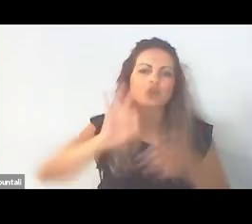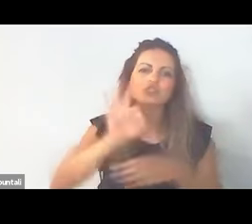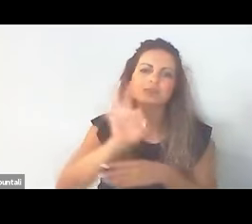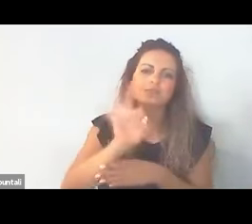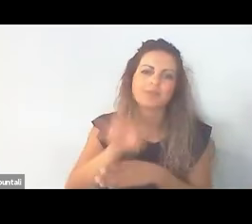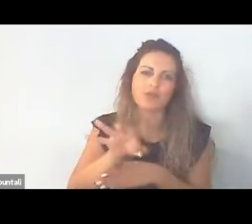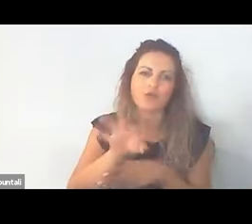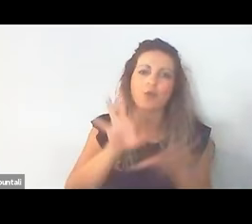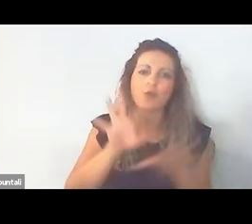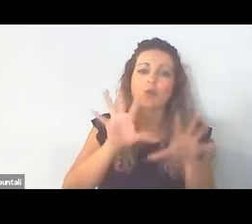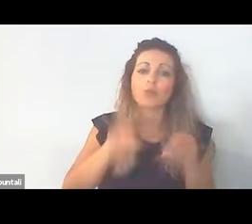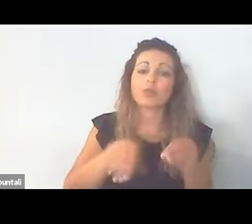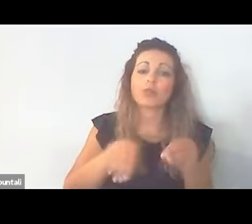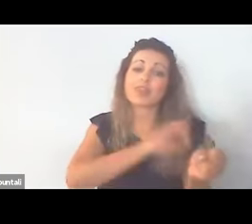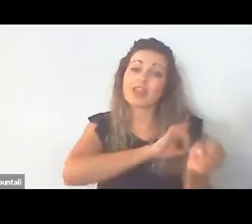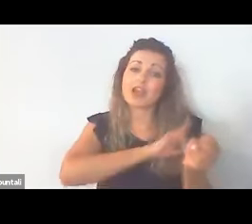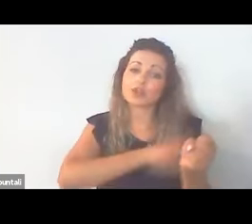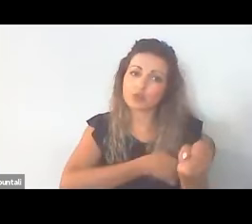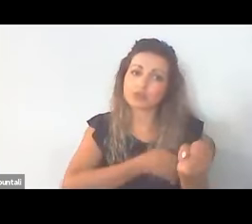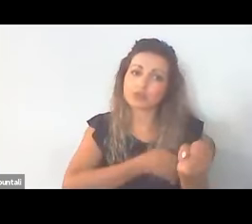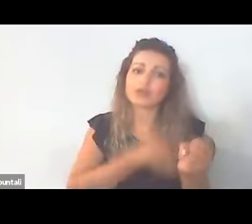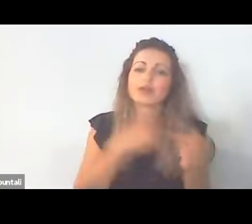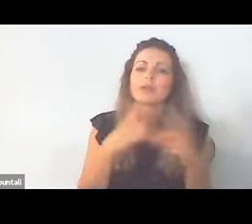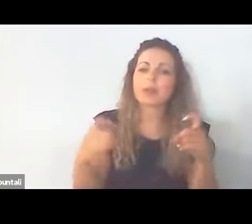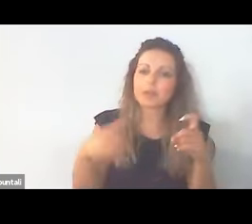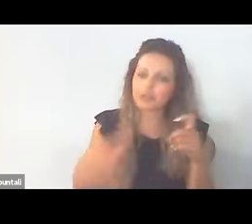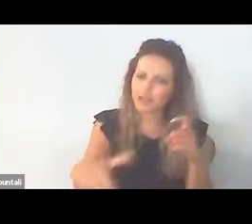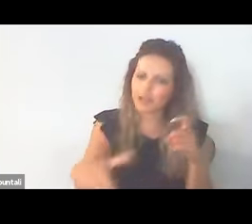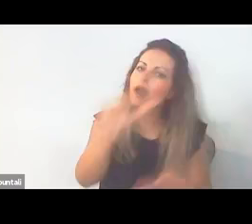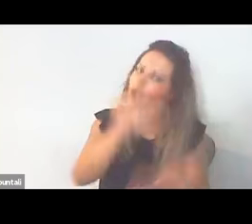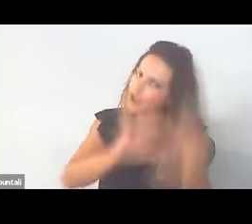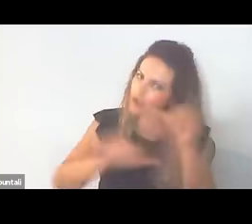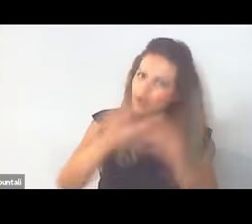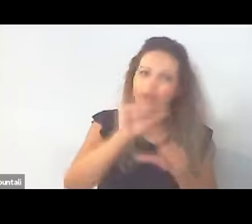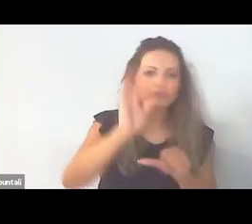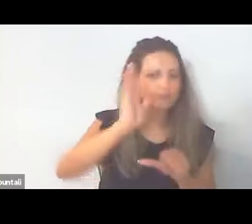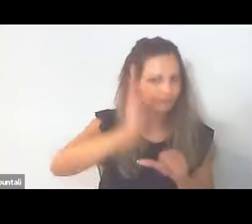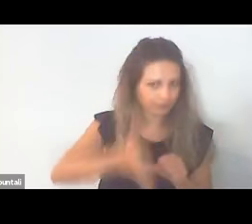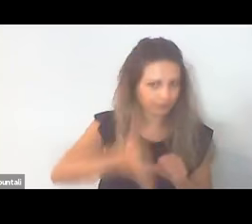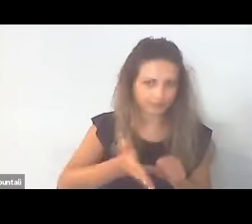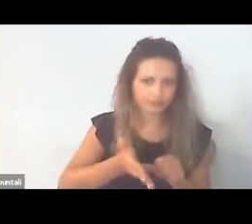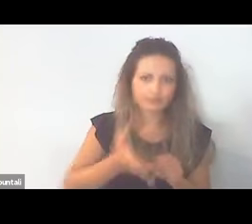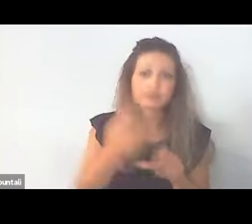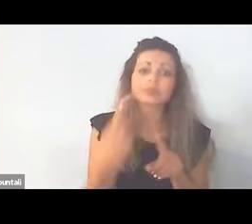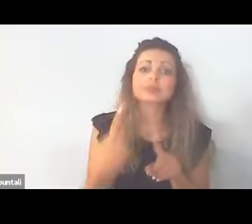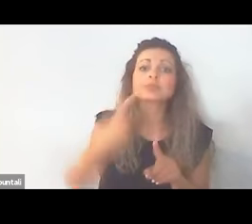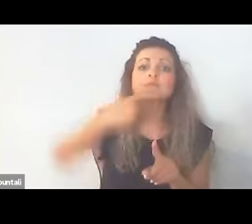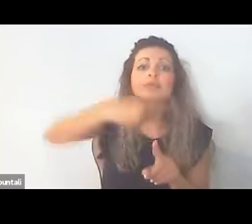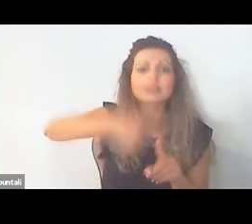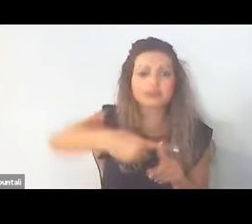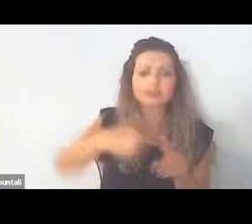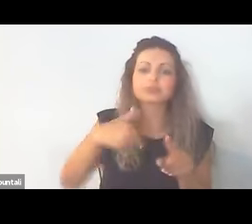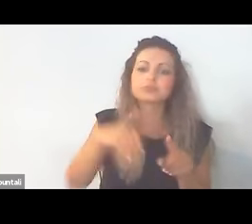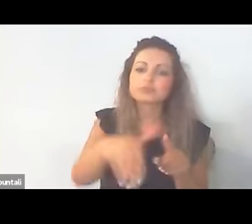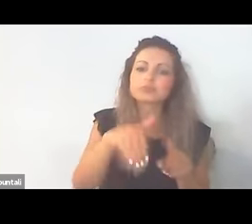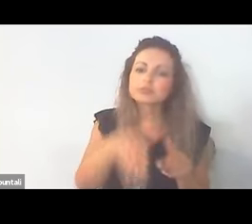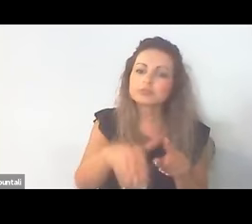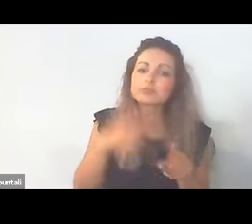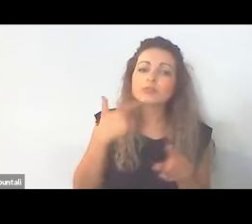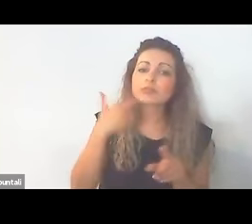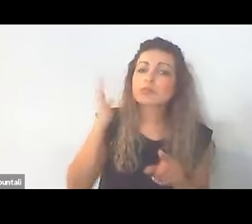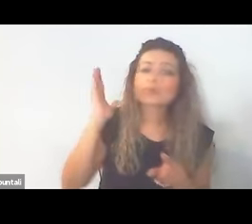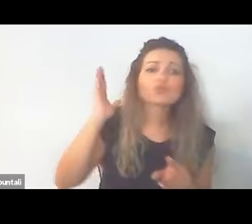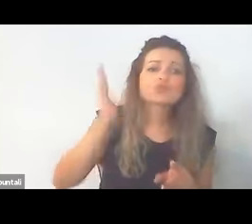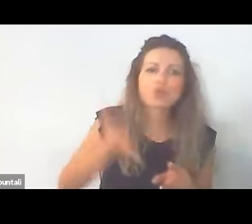για τη δυνατότητα τα πράγματα να μπορούν να αλλάζουν και όμως γυρίζει και για τη δυνατότητα να μπορούμε να βρισκόμαστε σε καλύτερες θέσεις